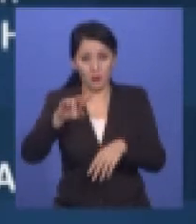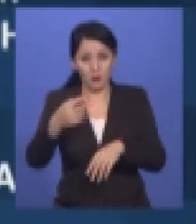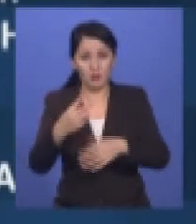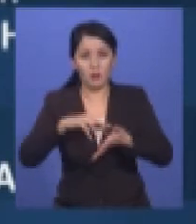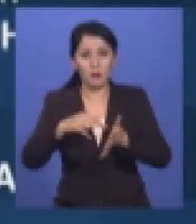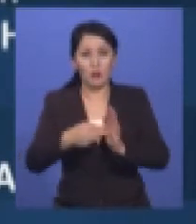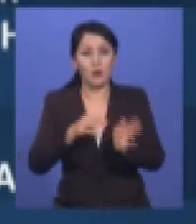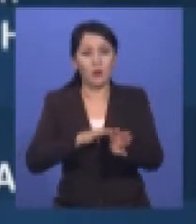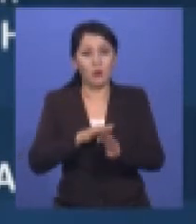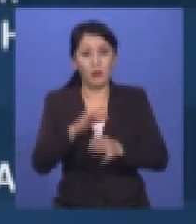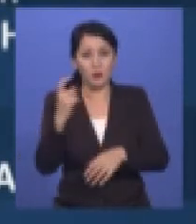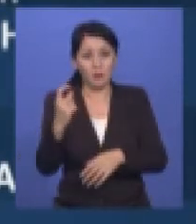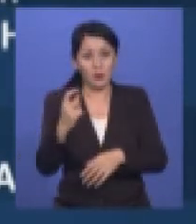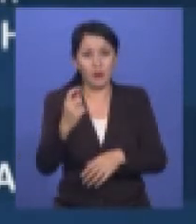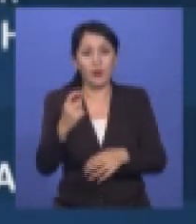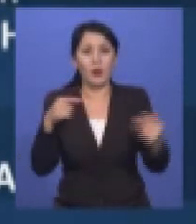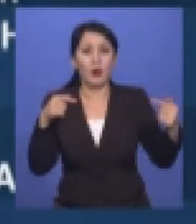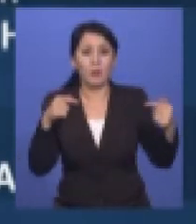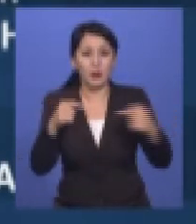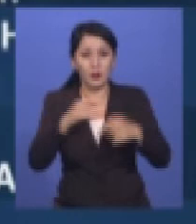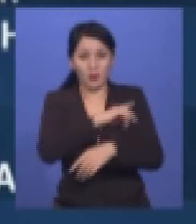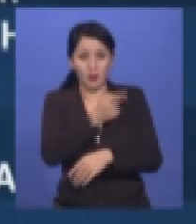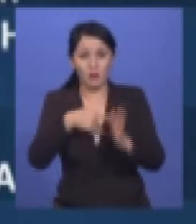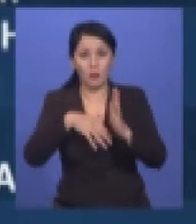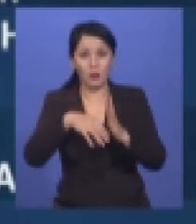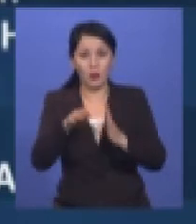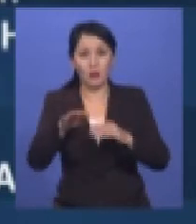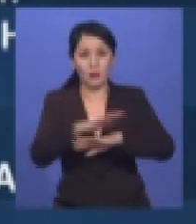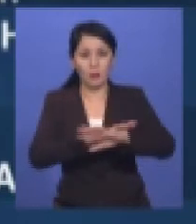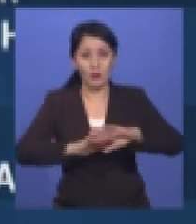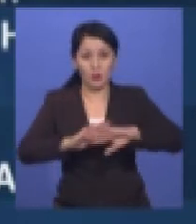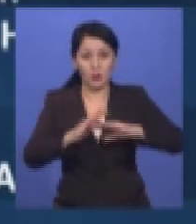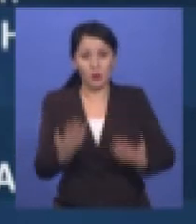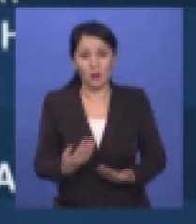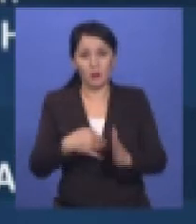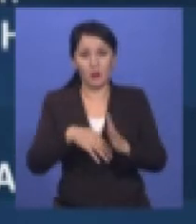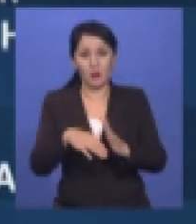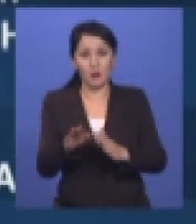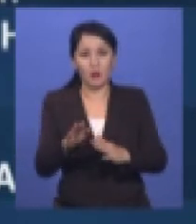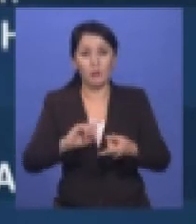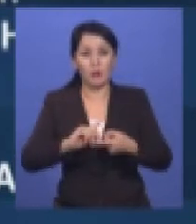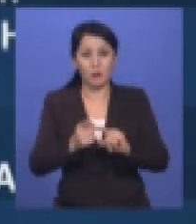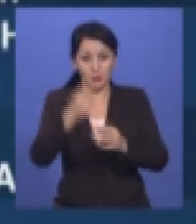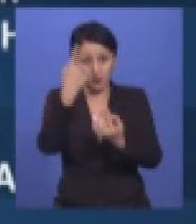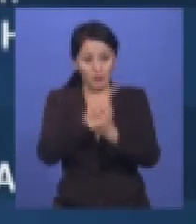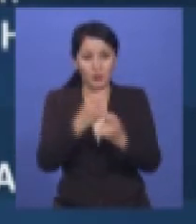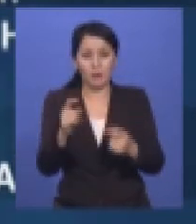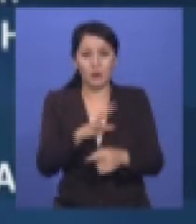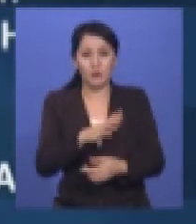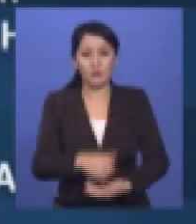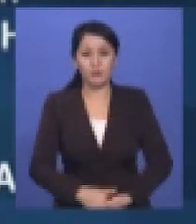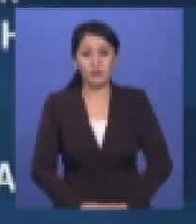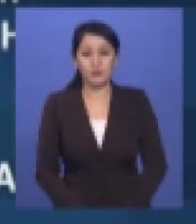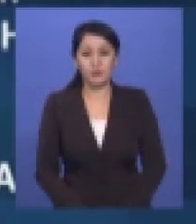іске асыру, экономиканың тұрақты мен бәсекеге қабілеттілігін арттырып, халықтың тұрмысын жақсартатын факторға айналатын мәлімдеген болатын.